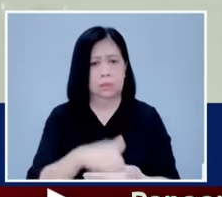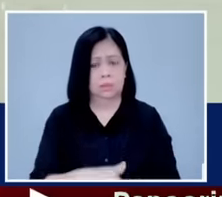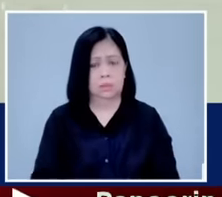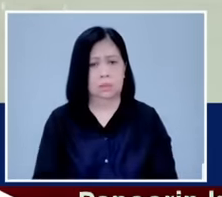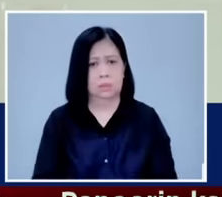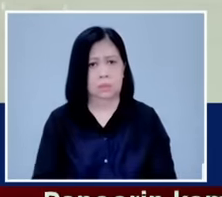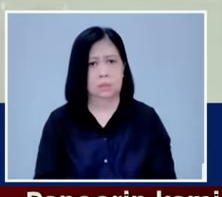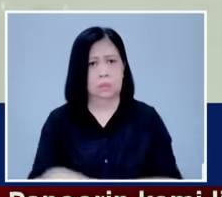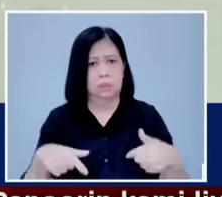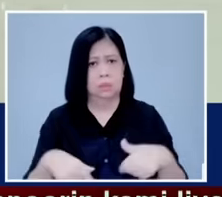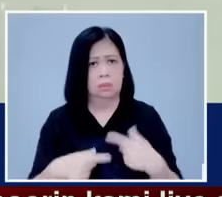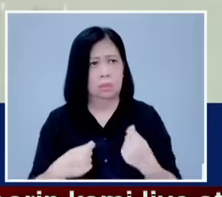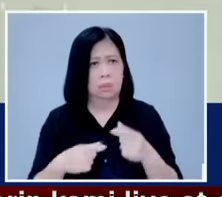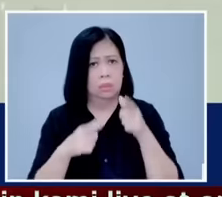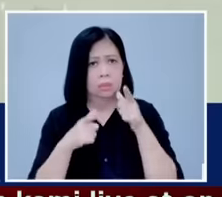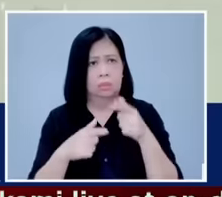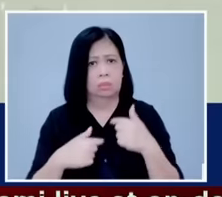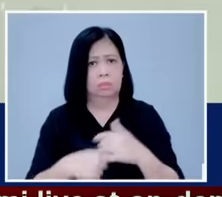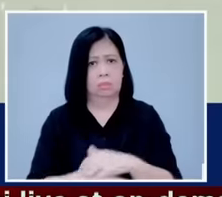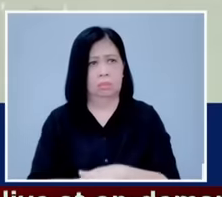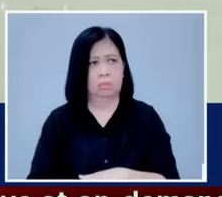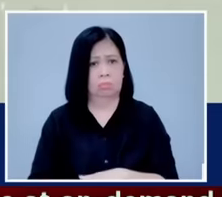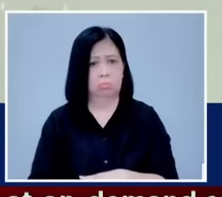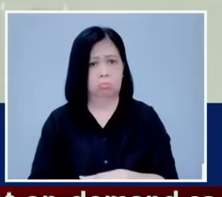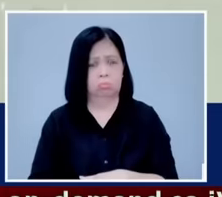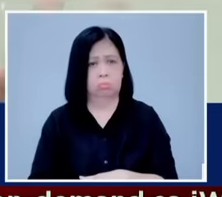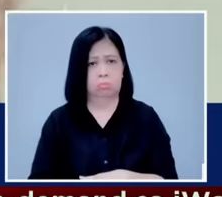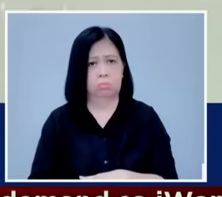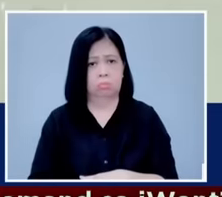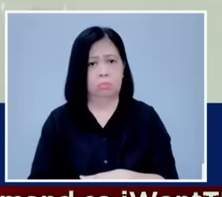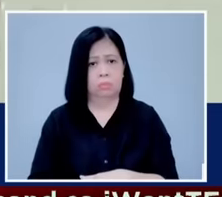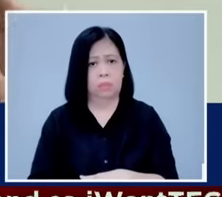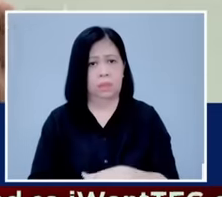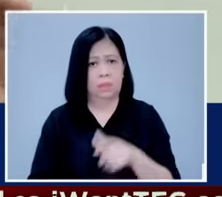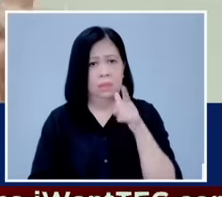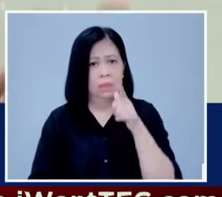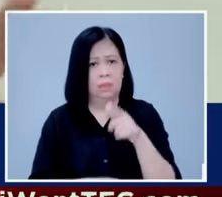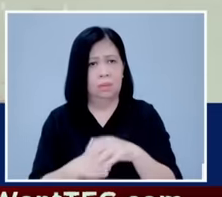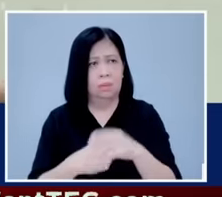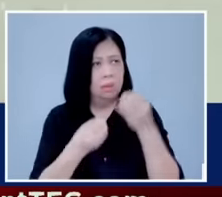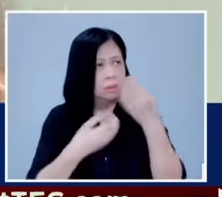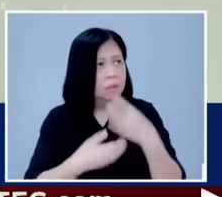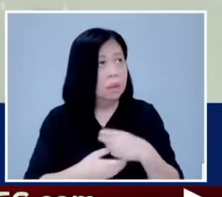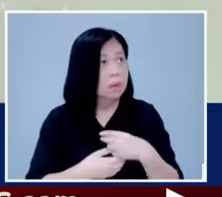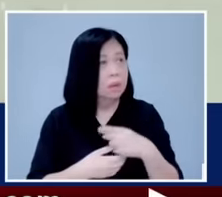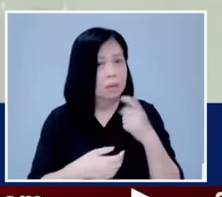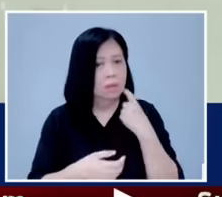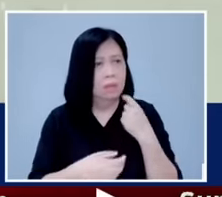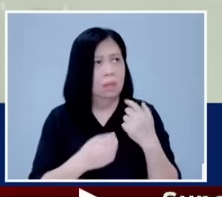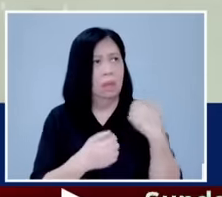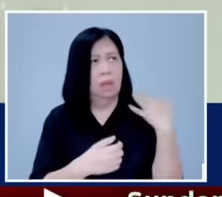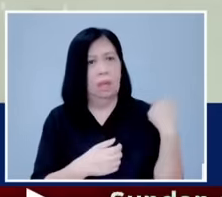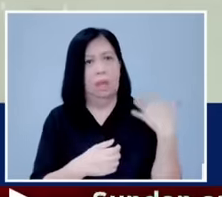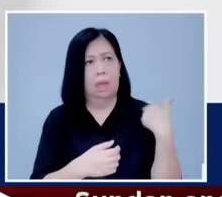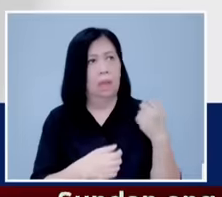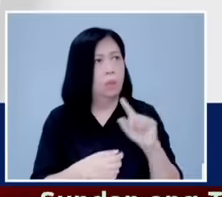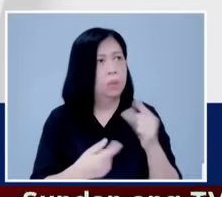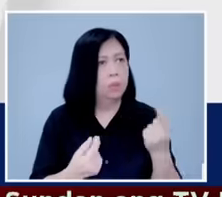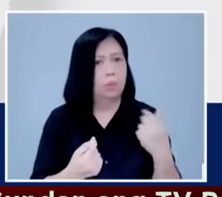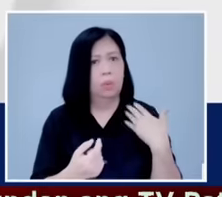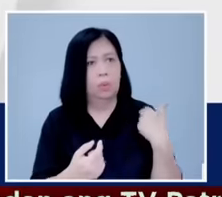Dito nga kami para kaming ano eh, para kaming information din dito na kanina pa tinatanong anong gagawin